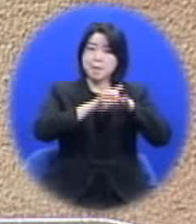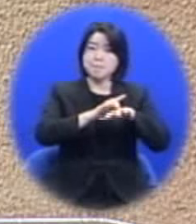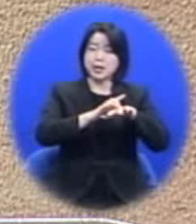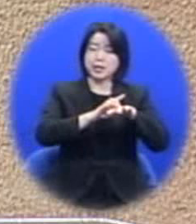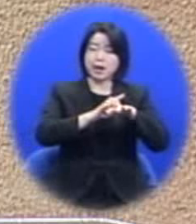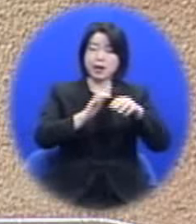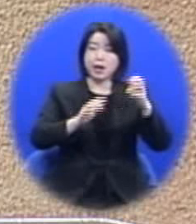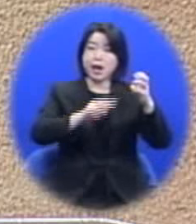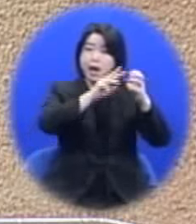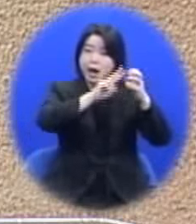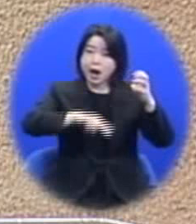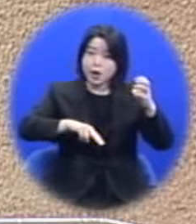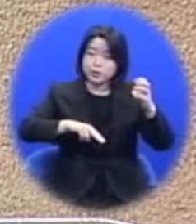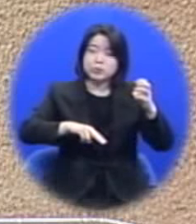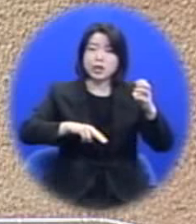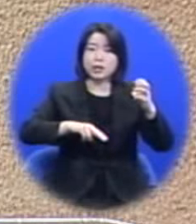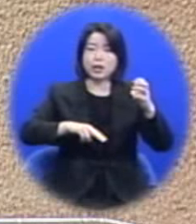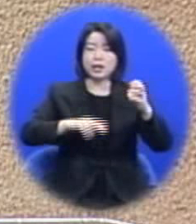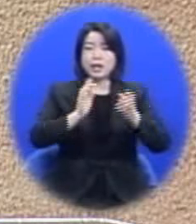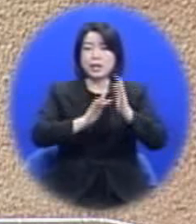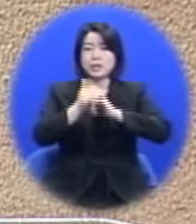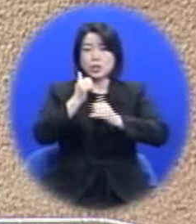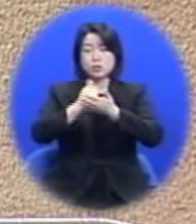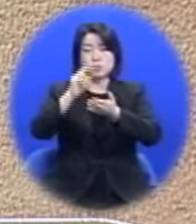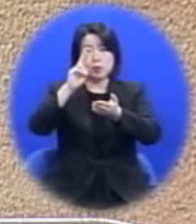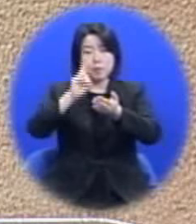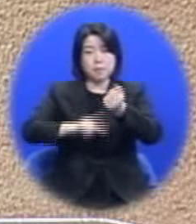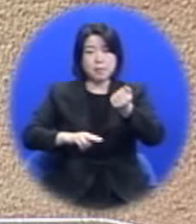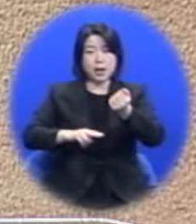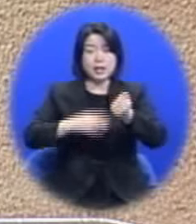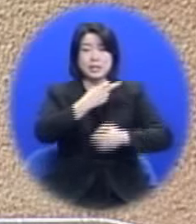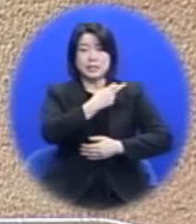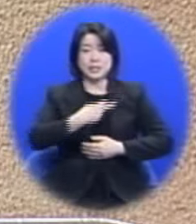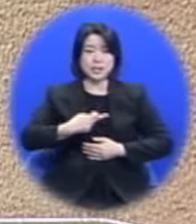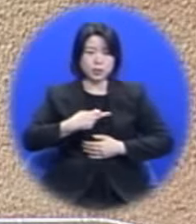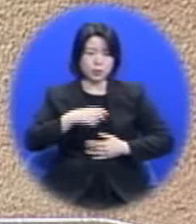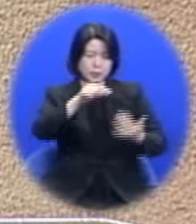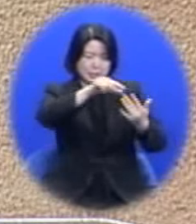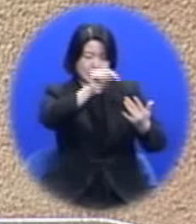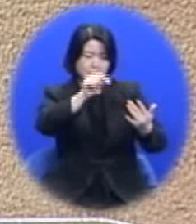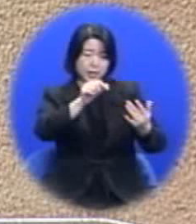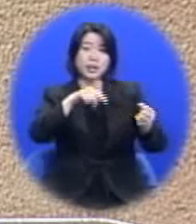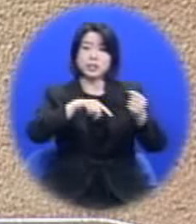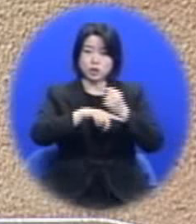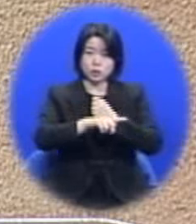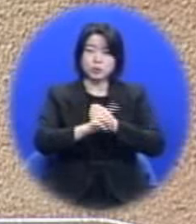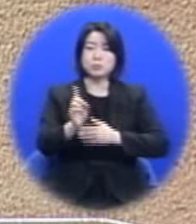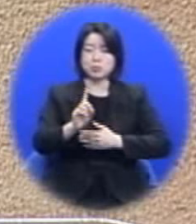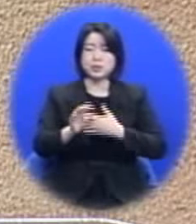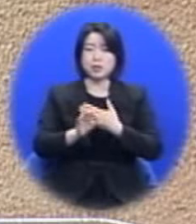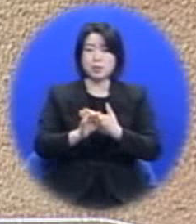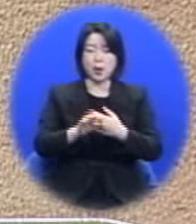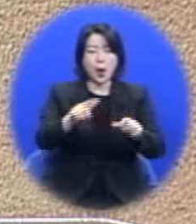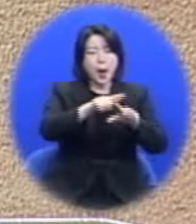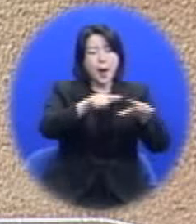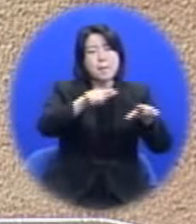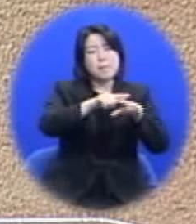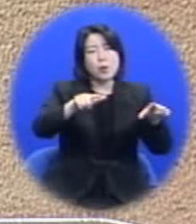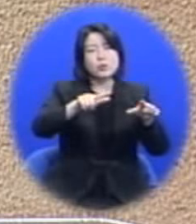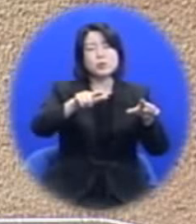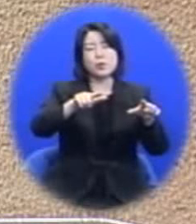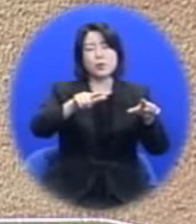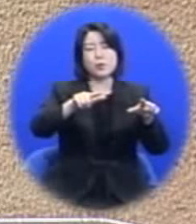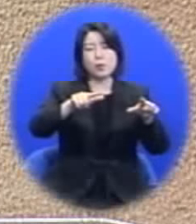가른 유다를 예수 팔 제자로 이렇게 딱 집어낸 것은 평소에 가른 유다가